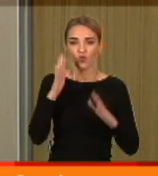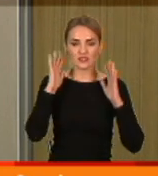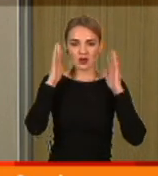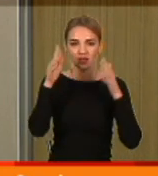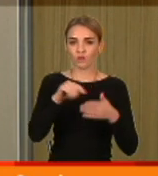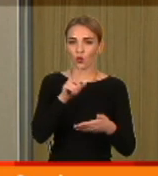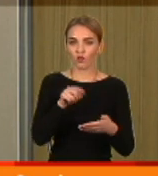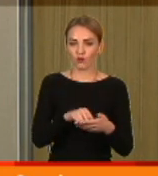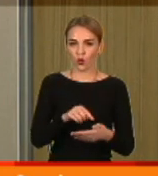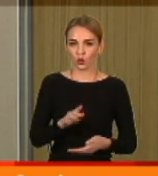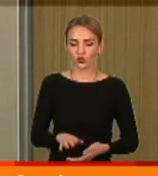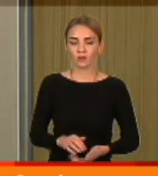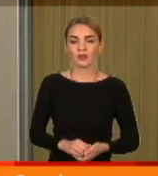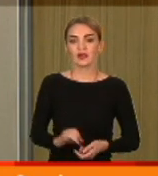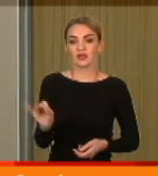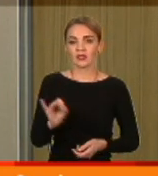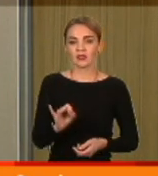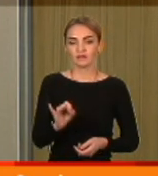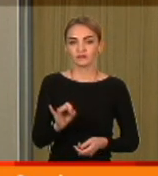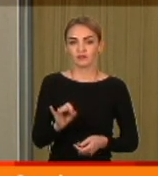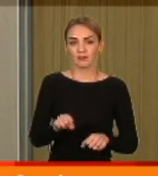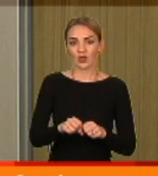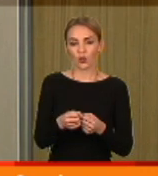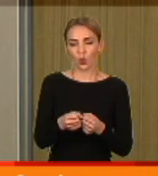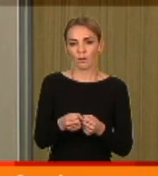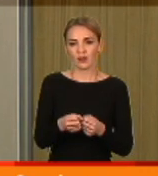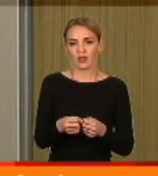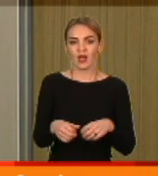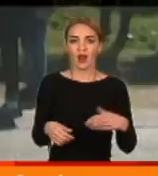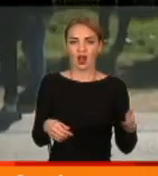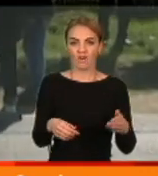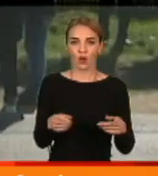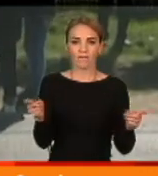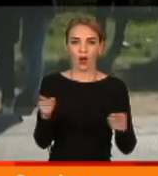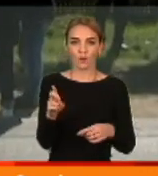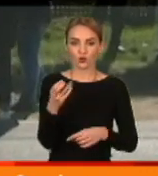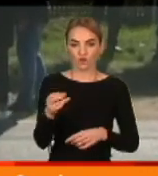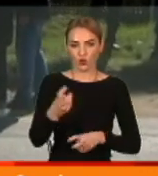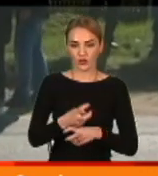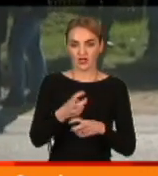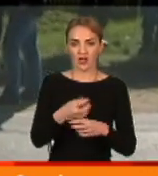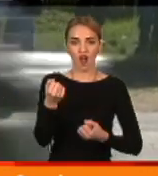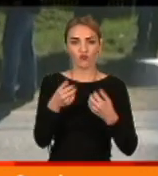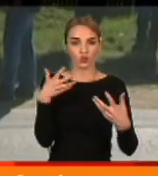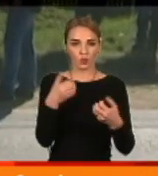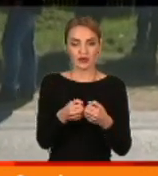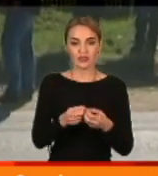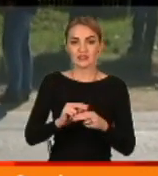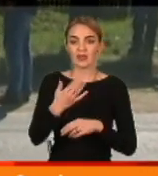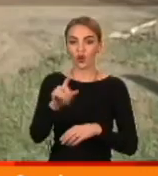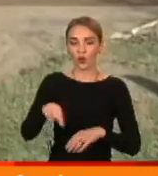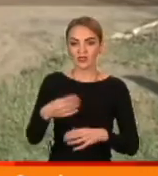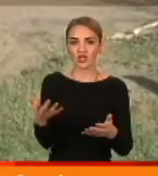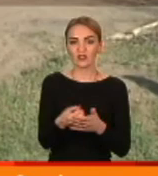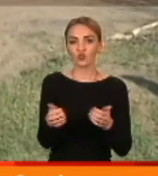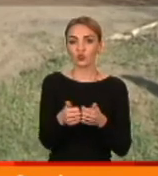під вопросом і оскільчатий перелом лівої малоберцевої кості. Автомобіль, що наїхав на жінок, за кілька годин знайшли